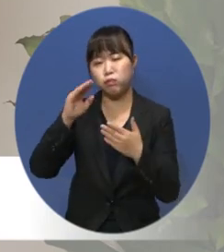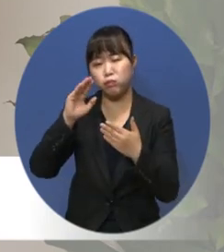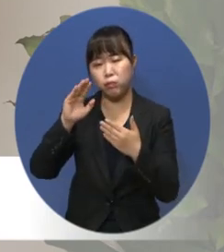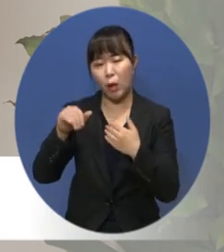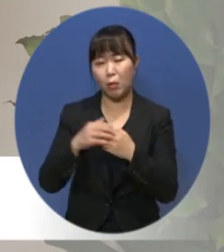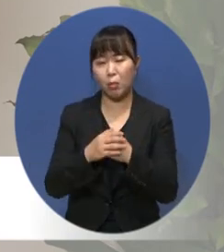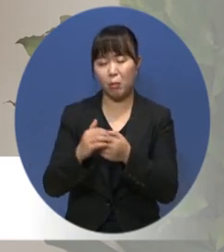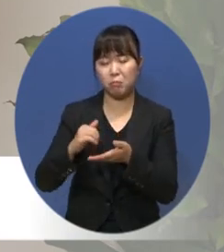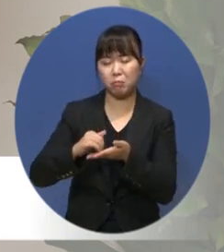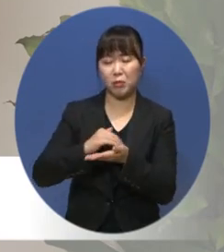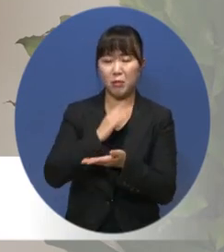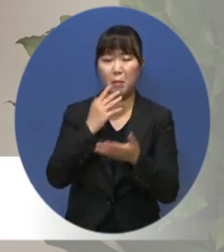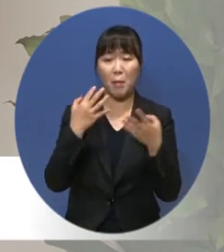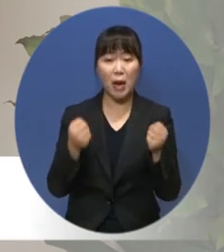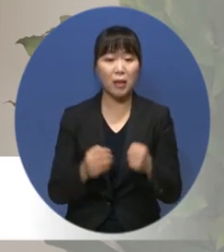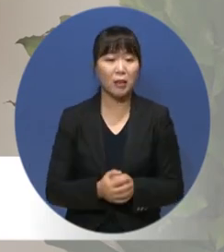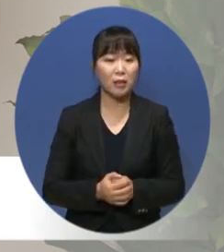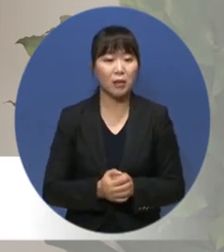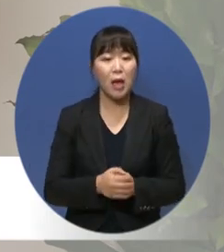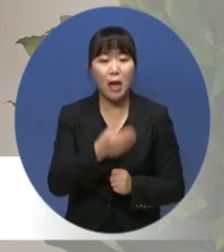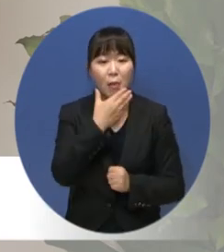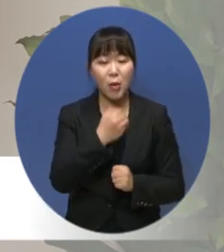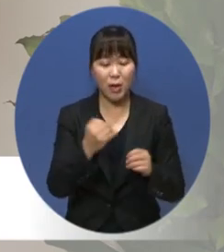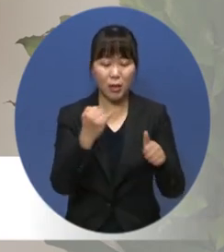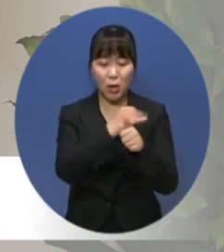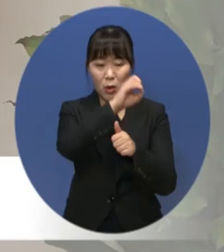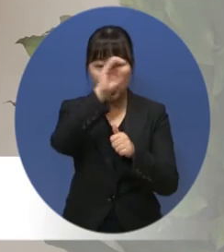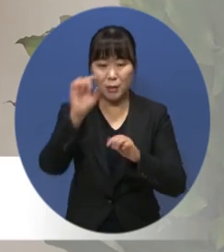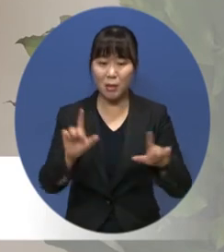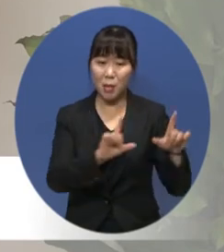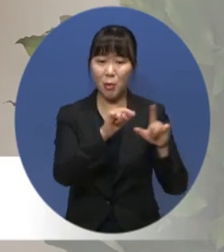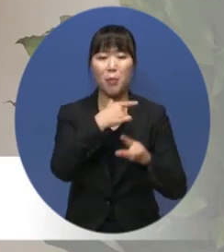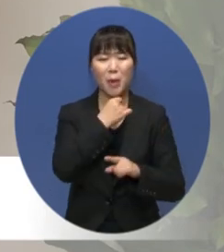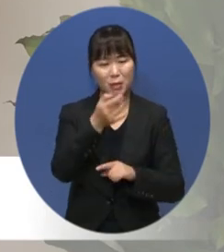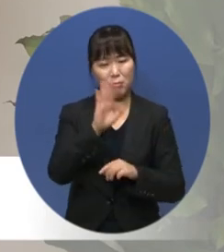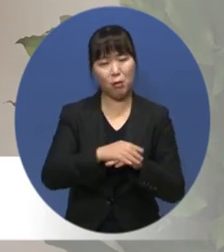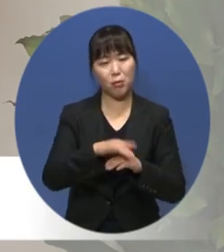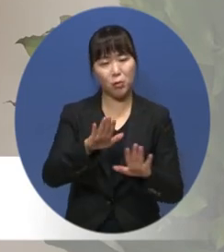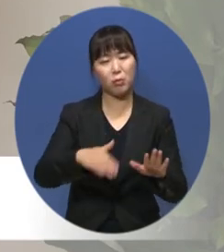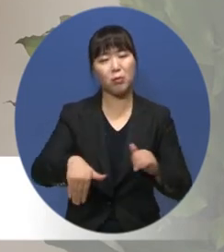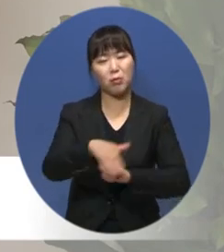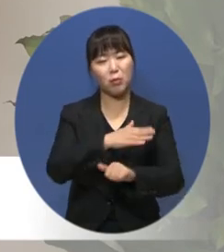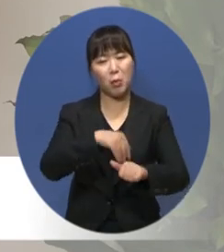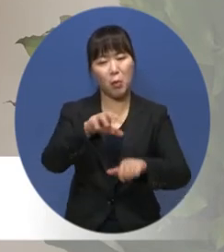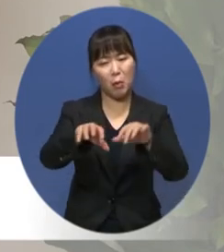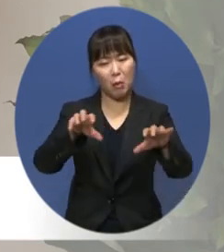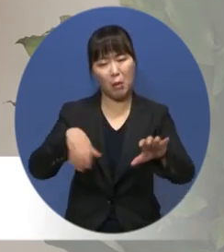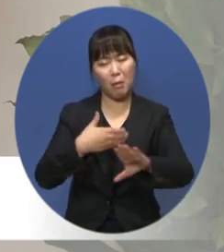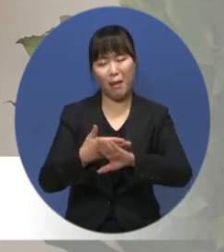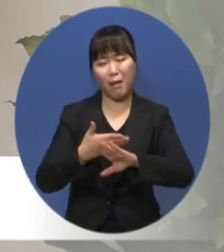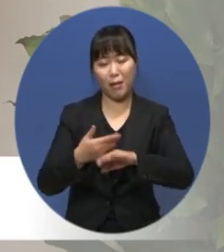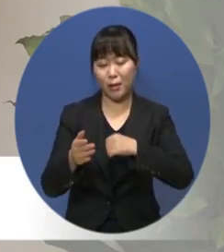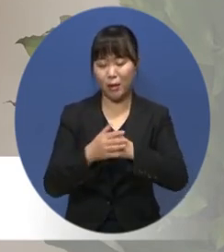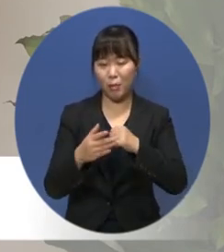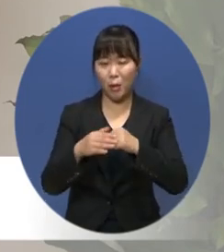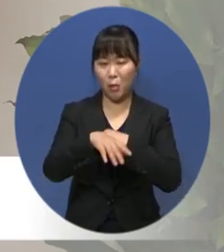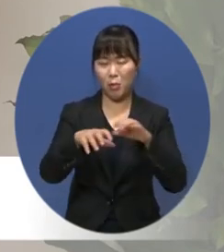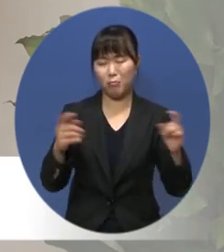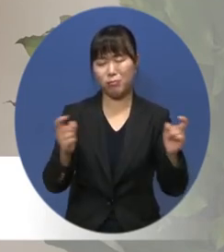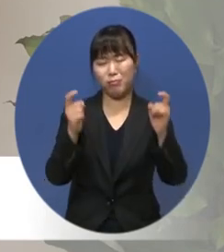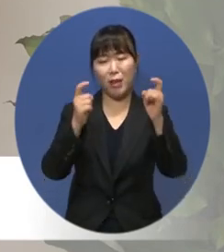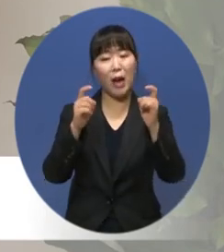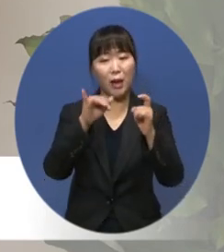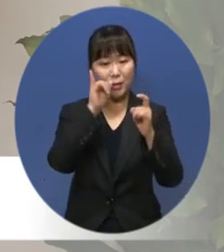밀리어 라는 평가 시 탑니다 행복한 결혼 생활을 꿈꾸지만 그것도 행실은 다르니 곳곳에서 싸움을